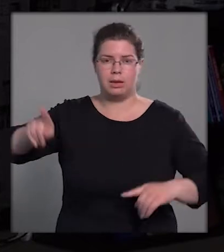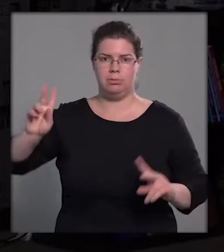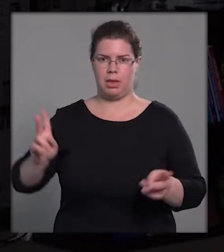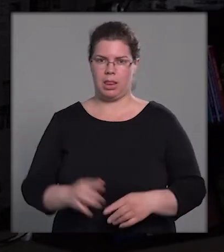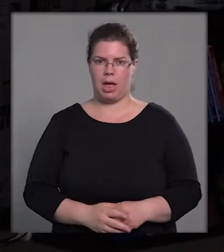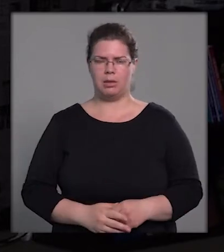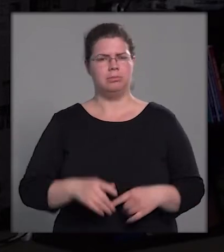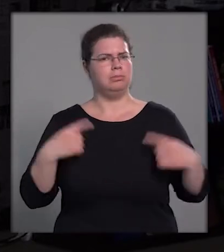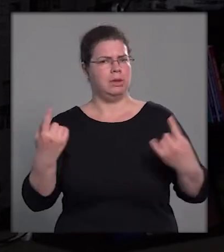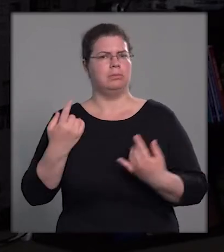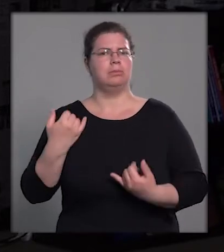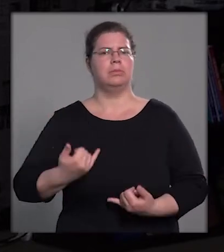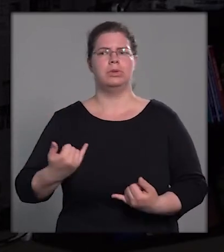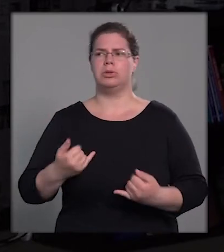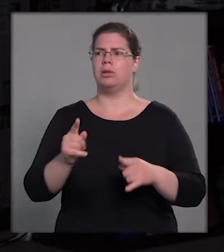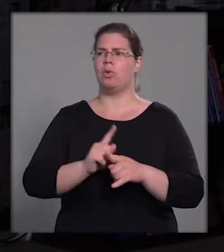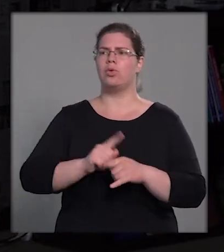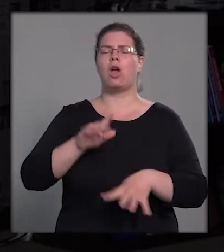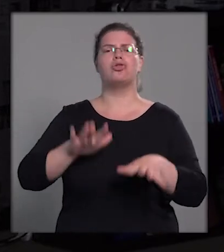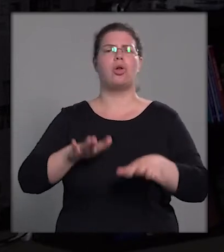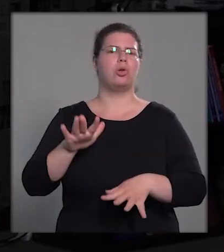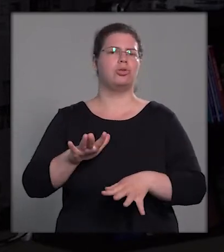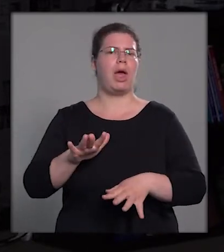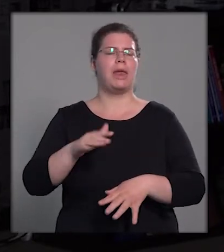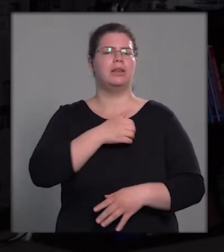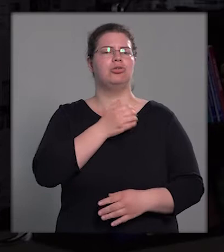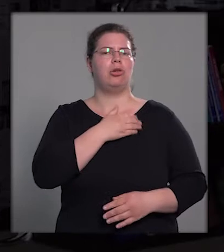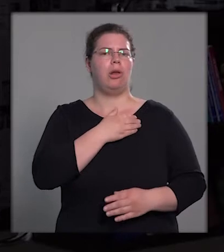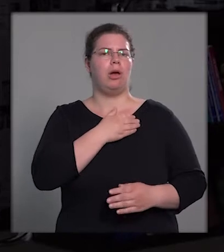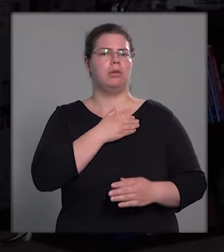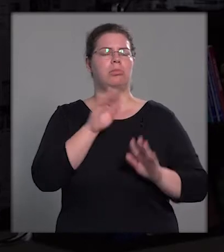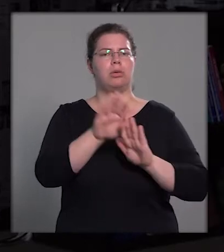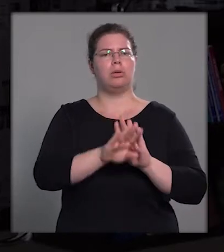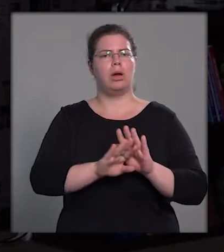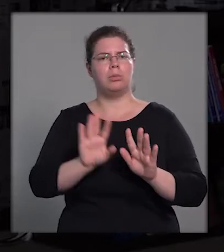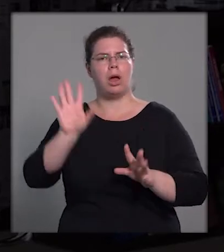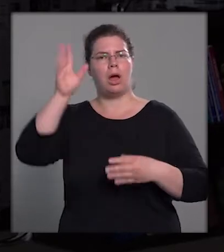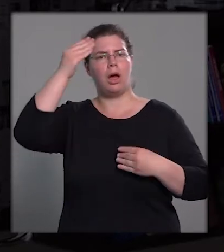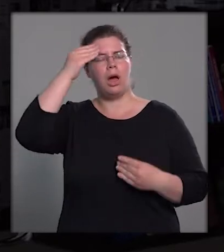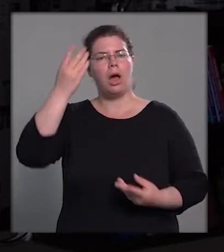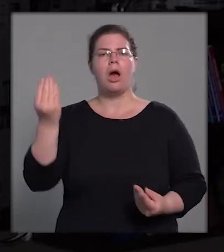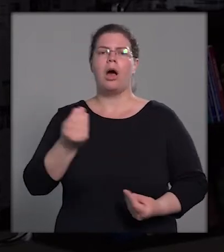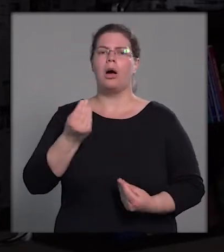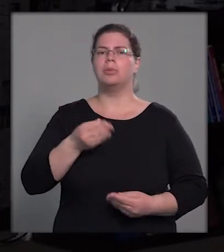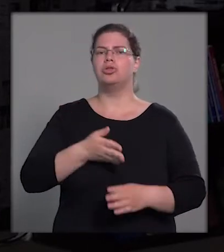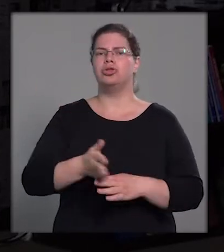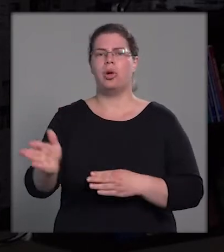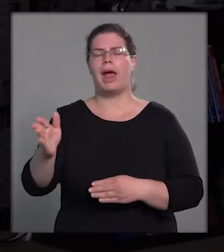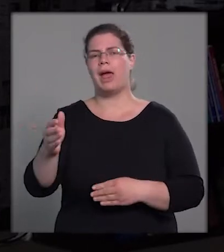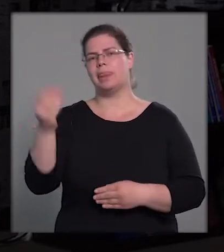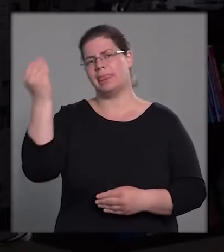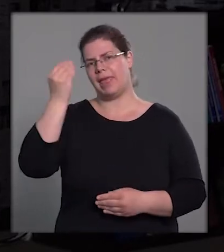Mi most fölidézünk egy olyan soroksári iskolai programot, amelynek során a diákok